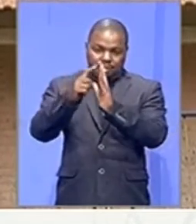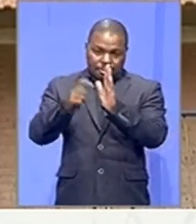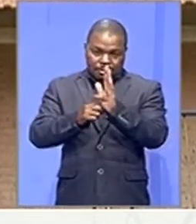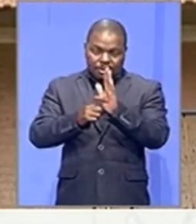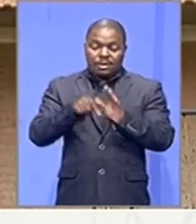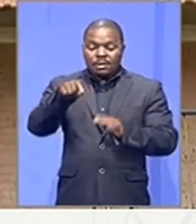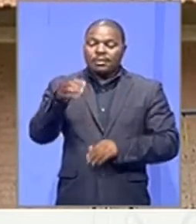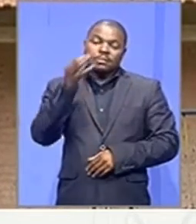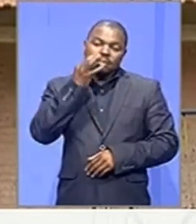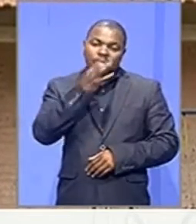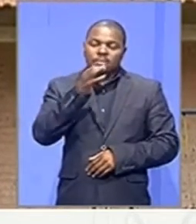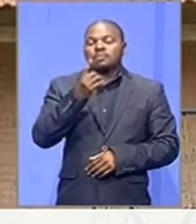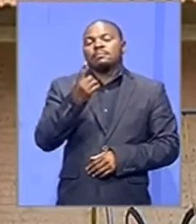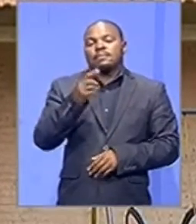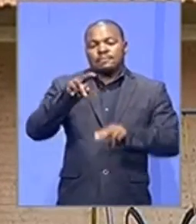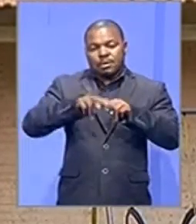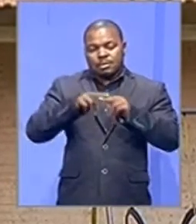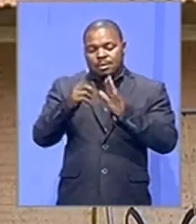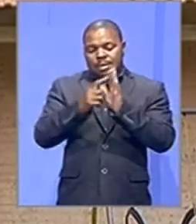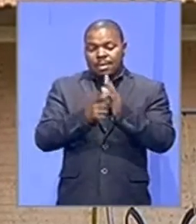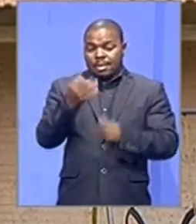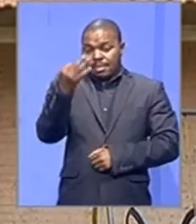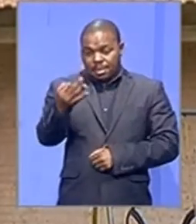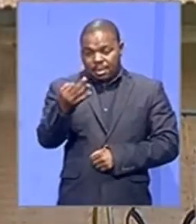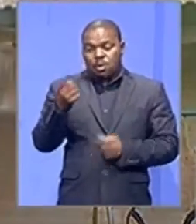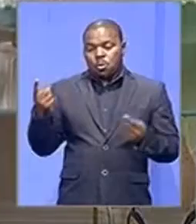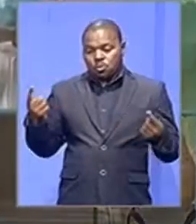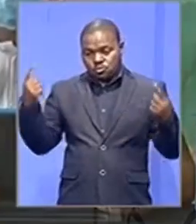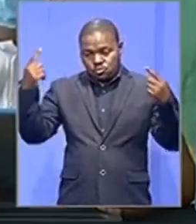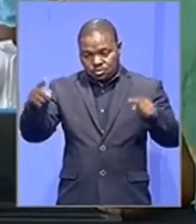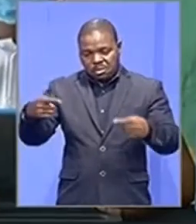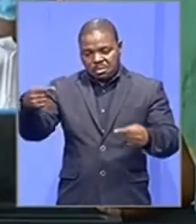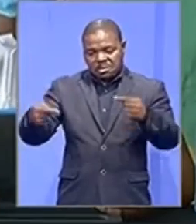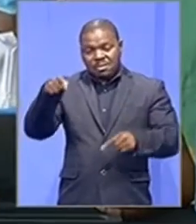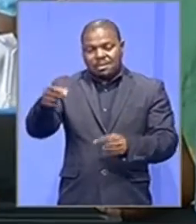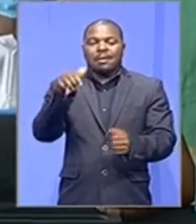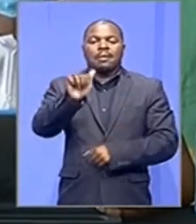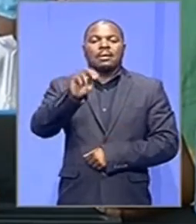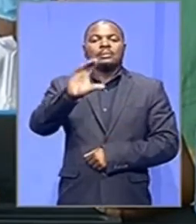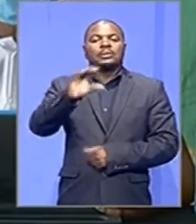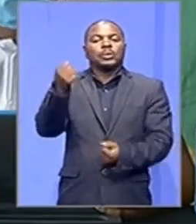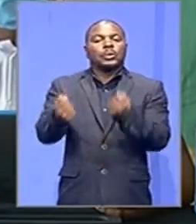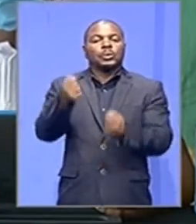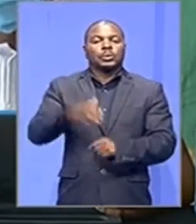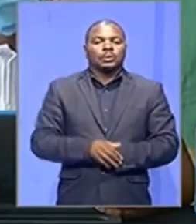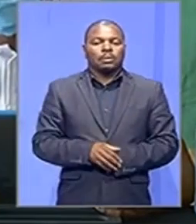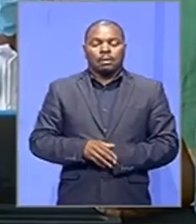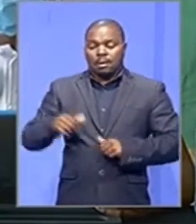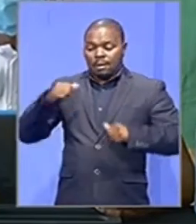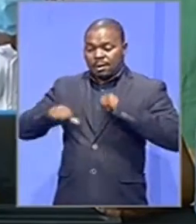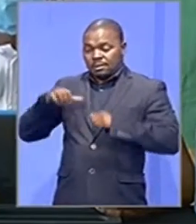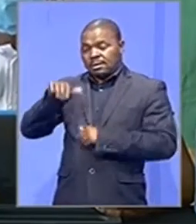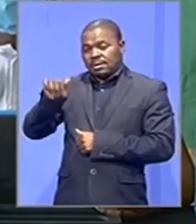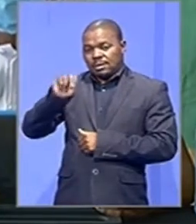ka February ka di 3 re tlabene re dula le ANC ko court. Komiti ya nakwana ya ANC mo porofenseng ya